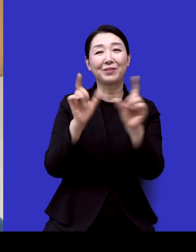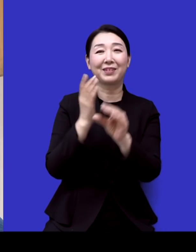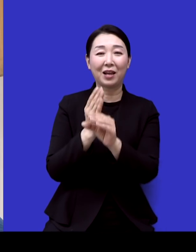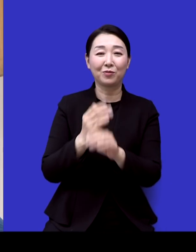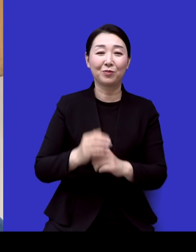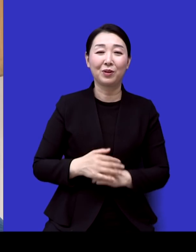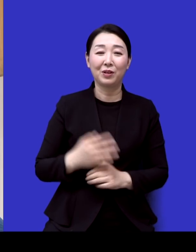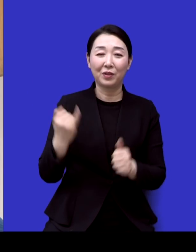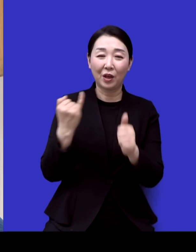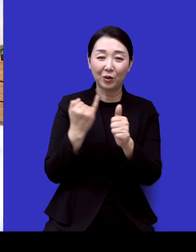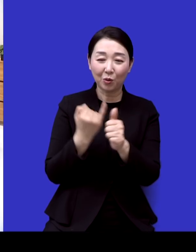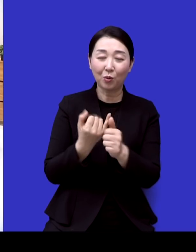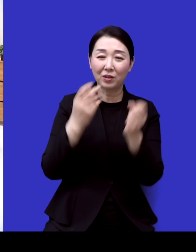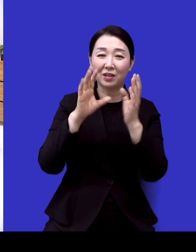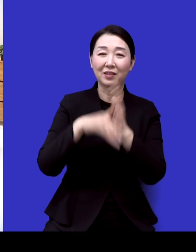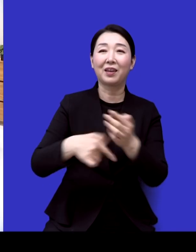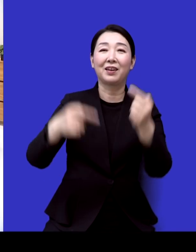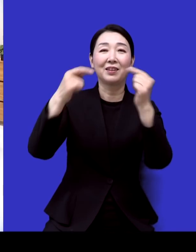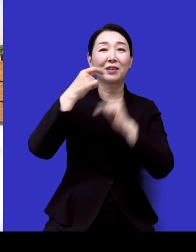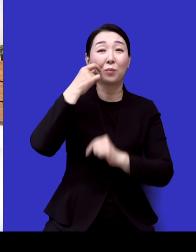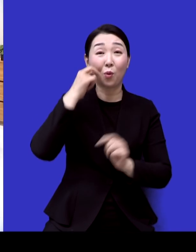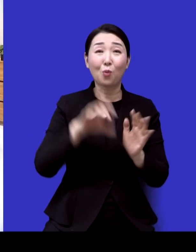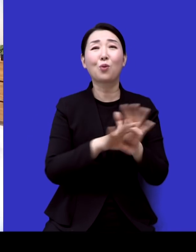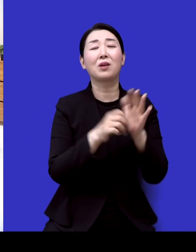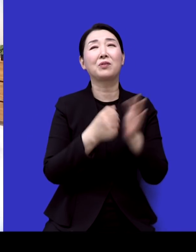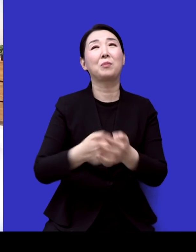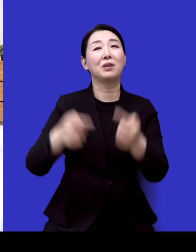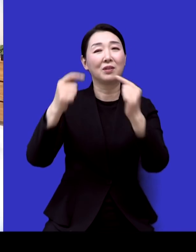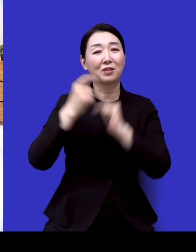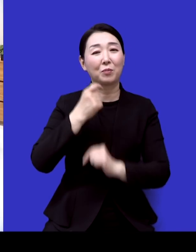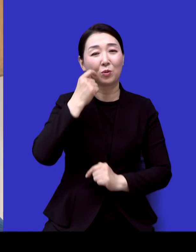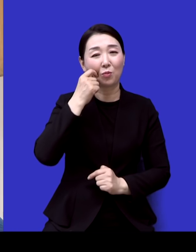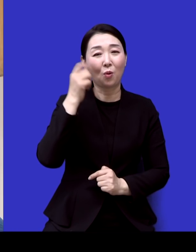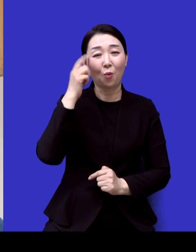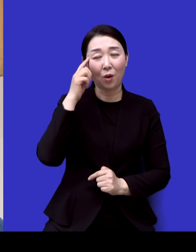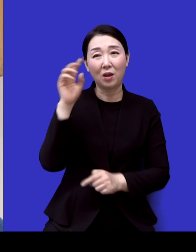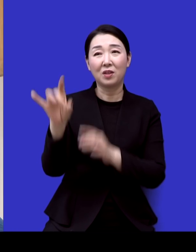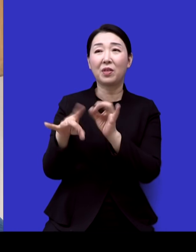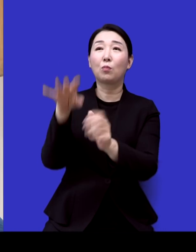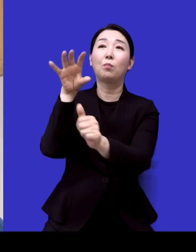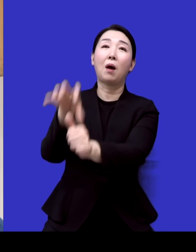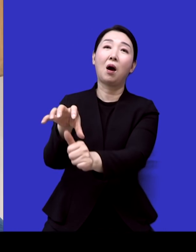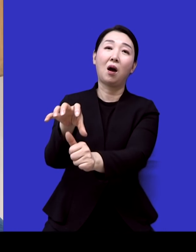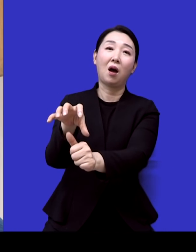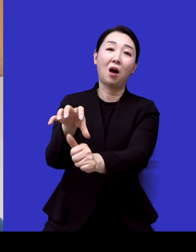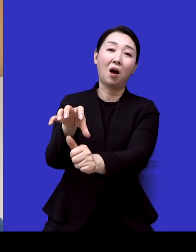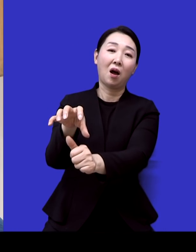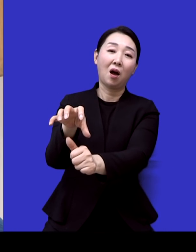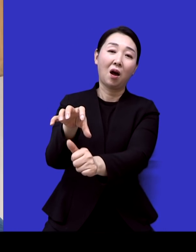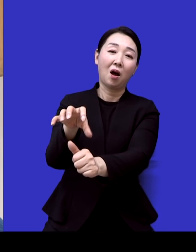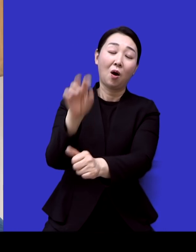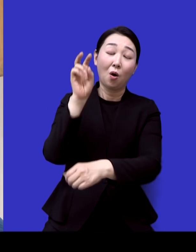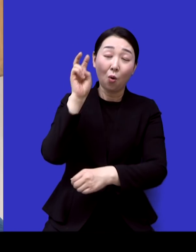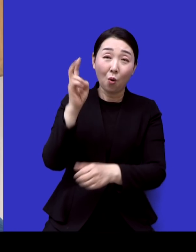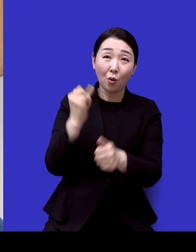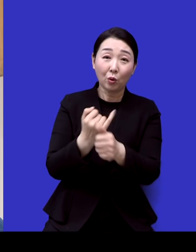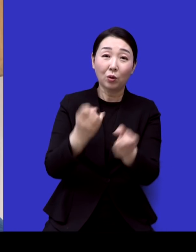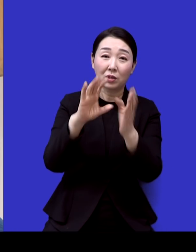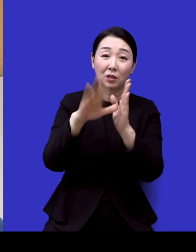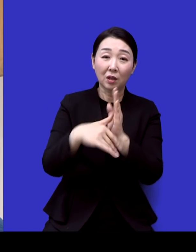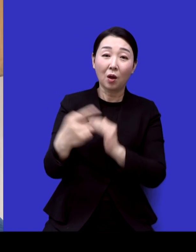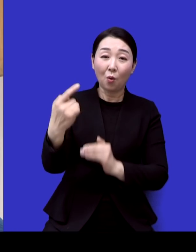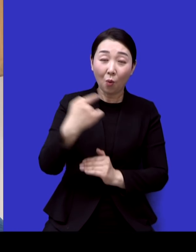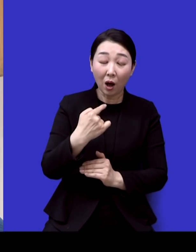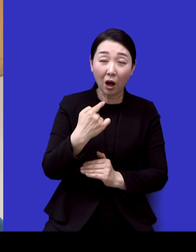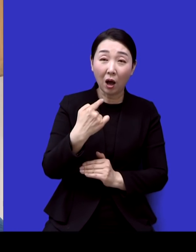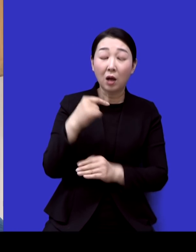제 결혼식 때도 못 오셨어요. 왜 코로나 때문에? 진짜요? 예, 그 태국이 그때 봉쇄가 돼가지고 혹시나 결혼식 때문에 나오면 태국이